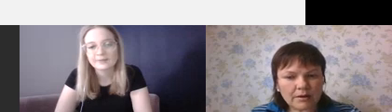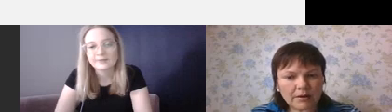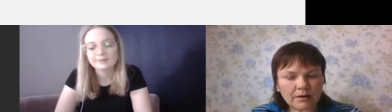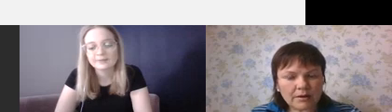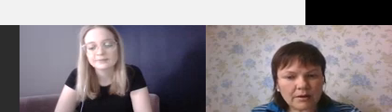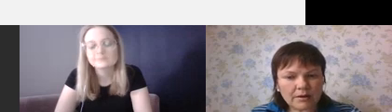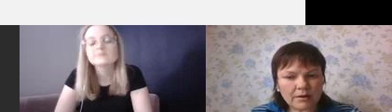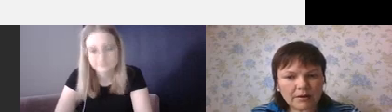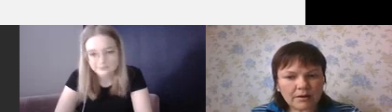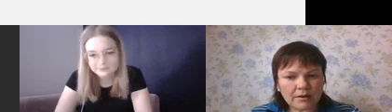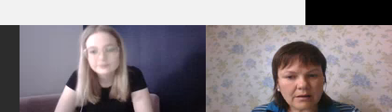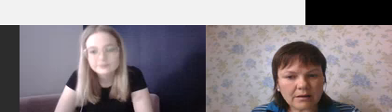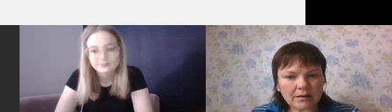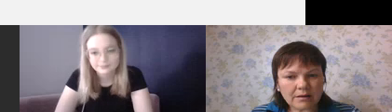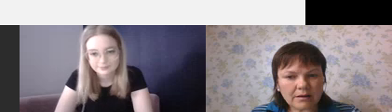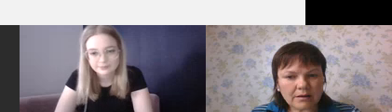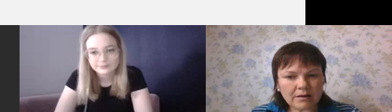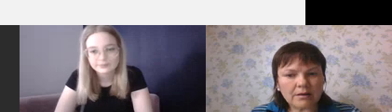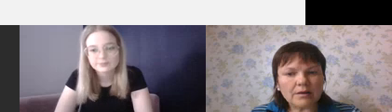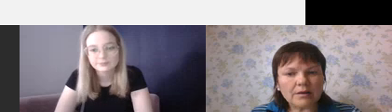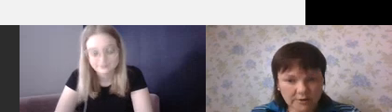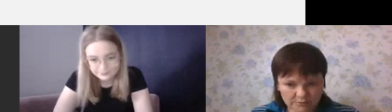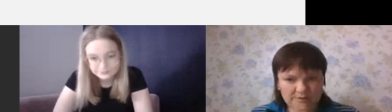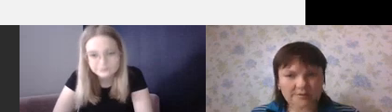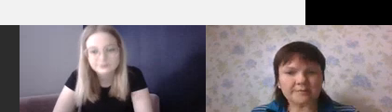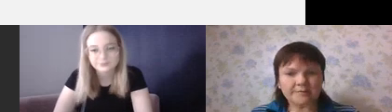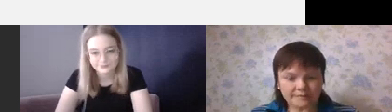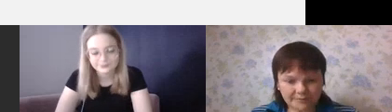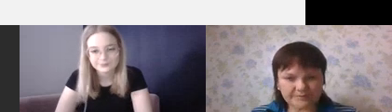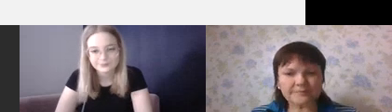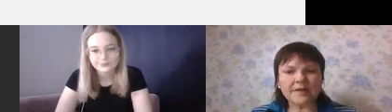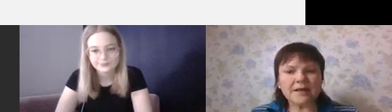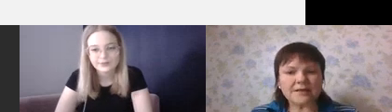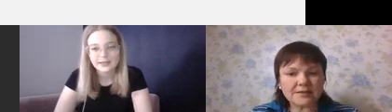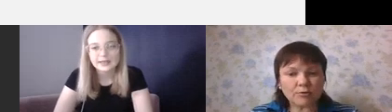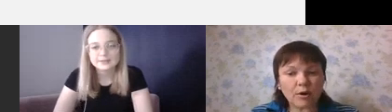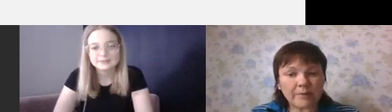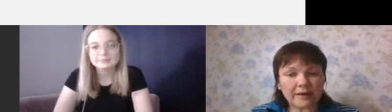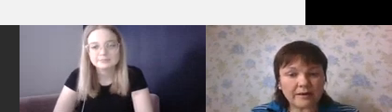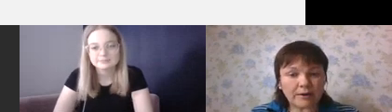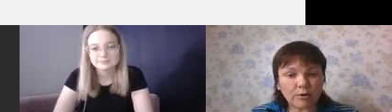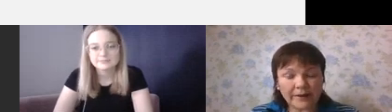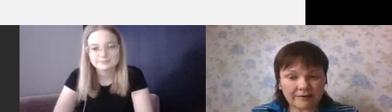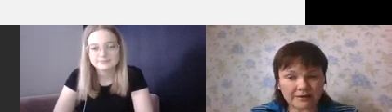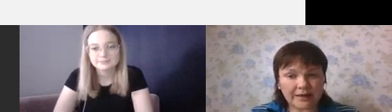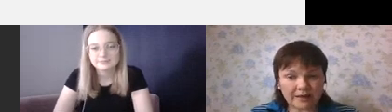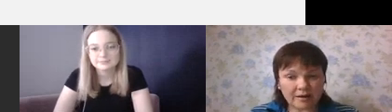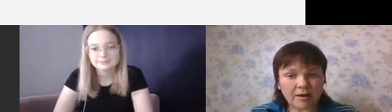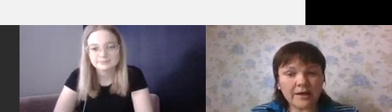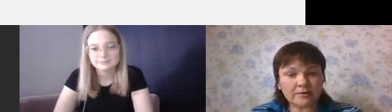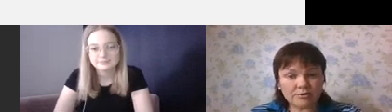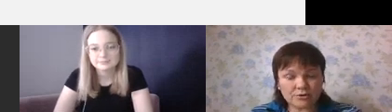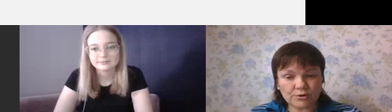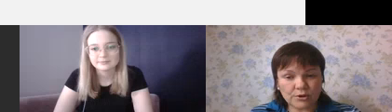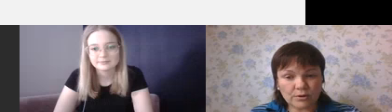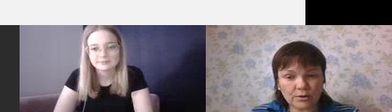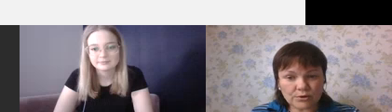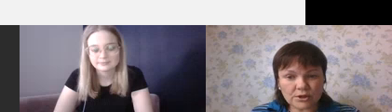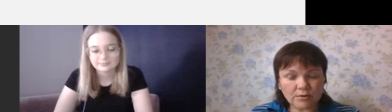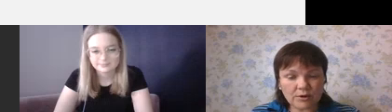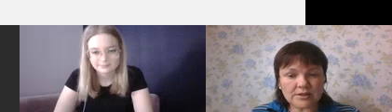Hetkel ma sooviks pärast 9. minna gümnaasiumisse. Ja siis on kolm erinevat eriala, et